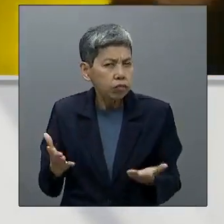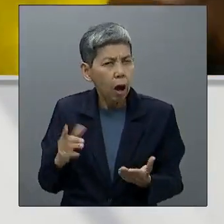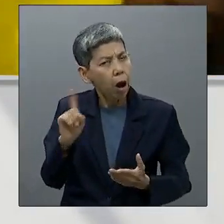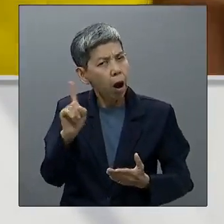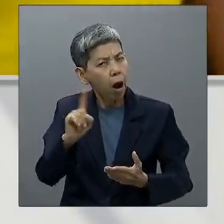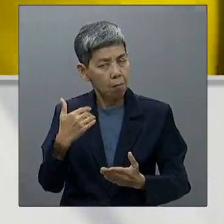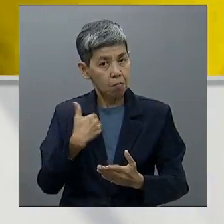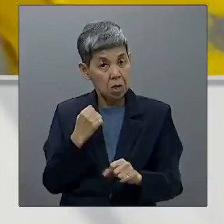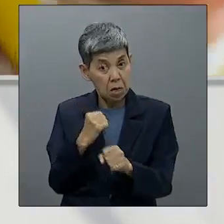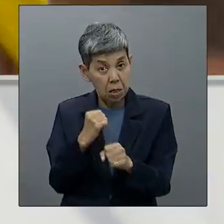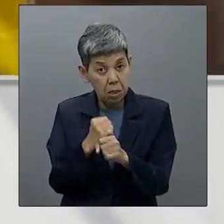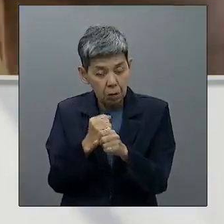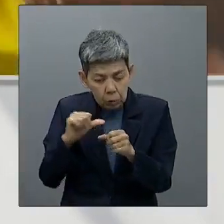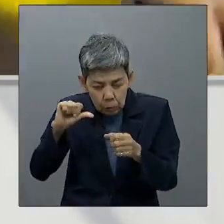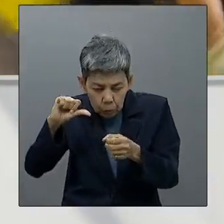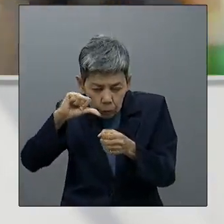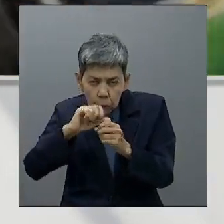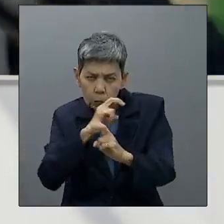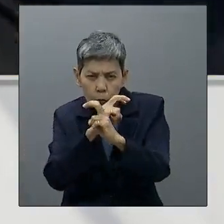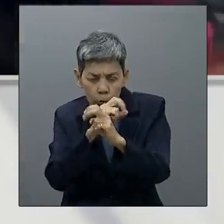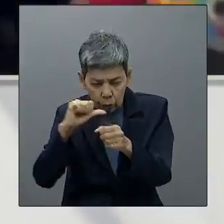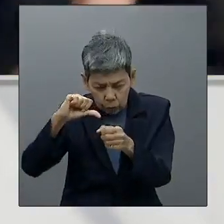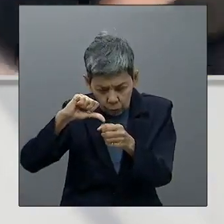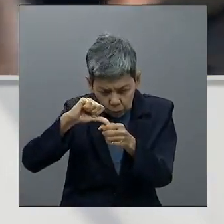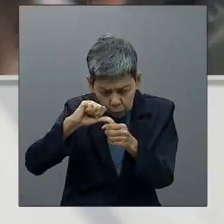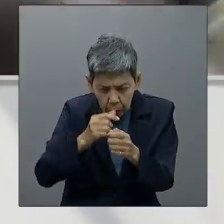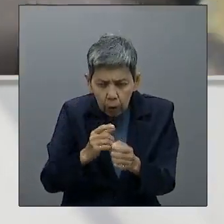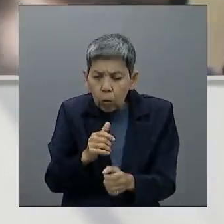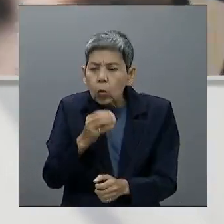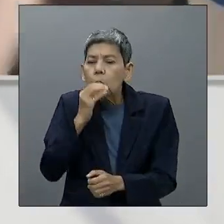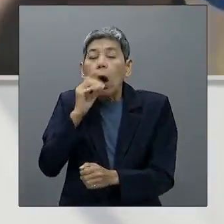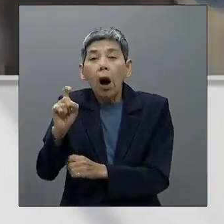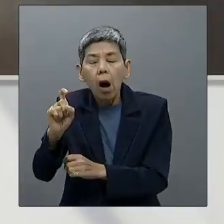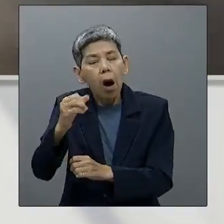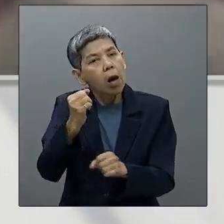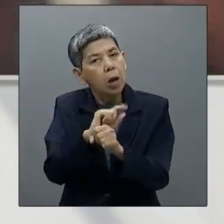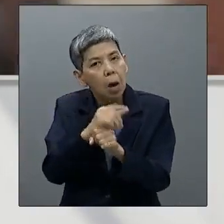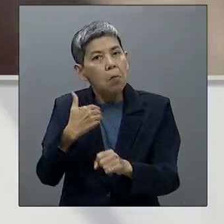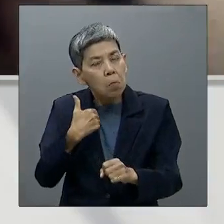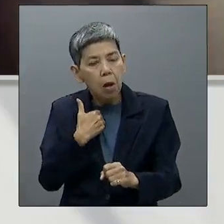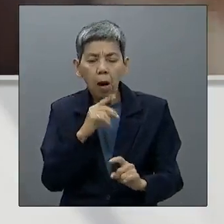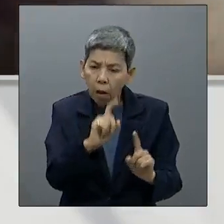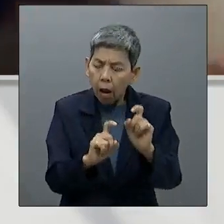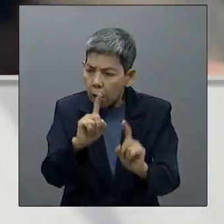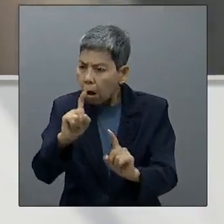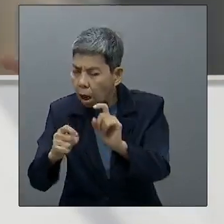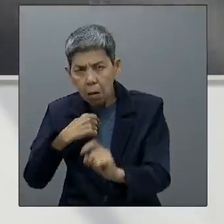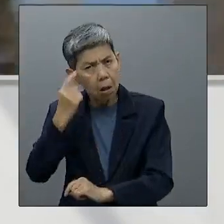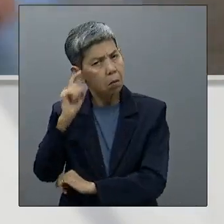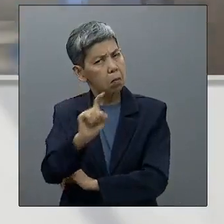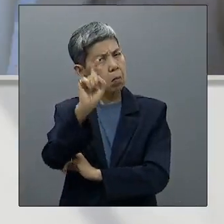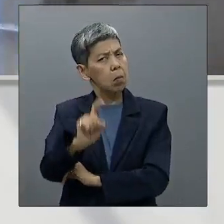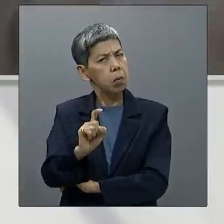ว่ามีการใช้ไซยาไนด์ฆ่าคนและตรวจสอบผู้สูญหายหลายคนและผู้เสียชีวิตหลายคนที่สงสัยว่า